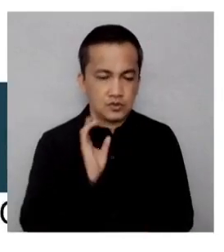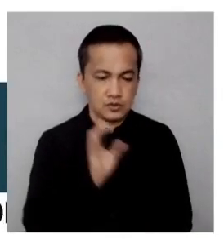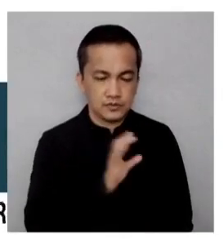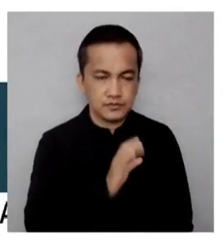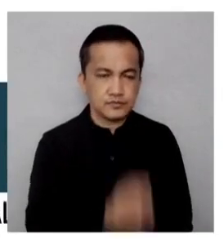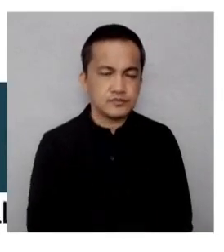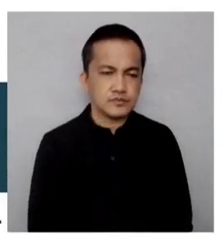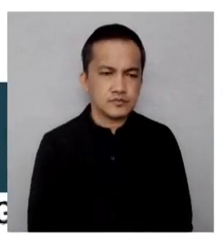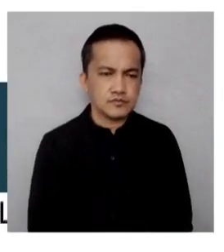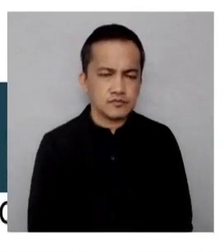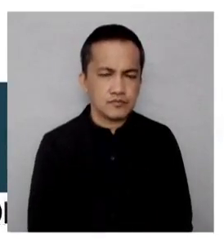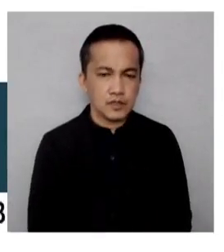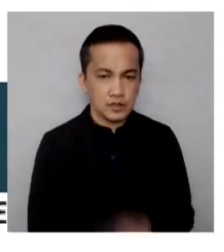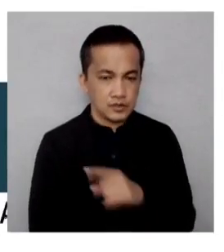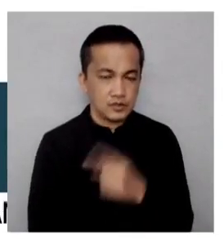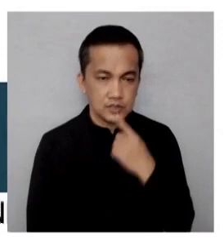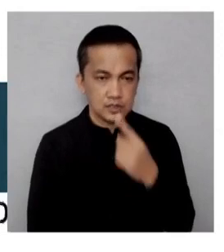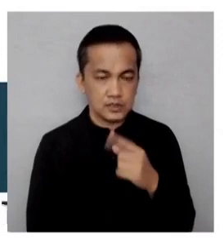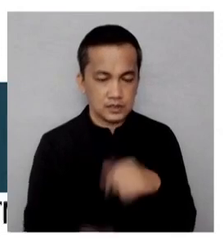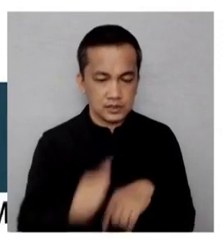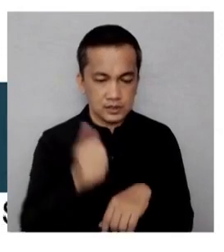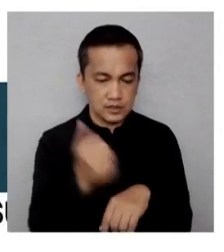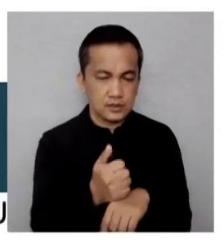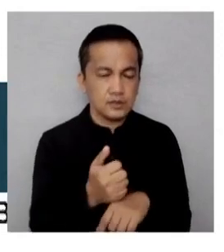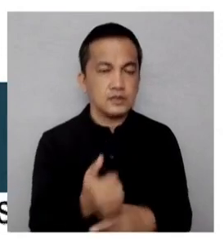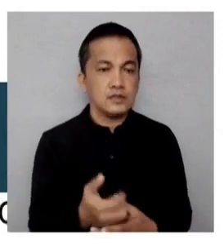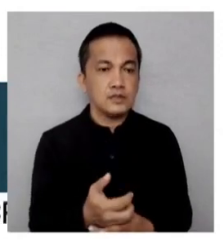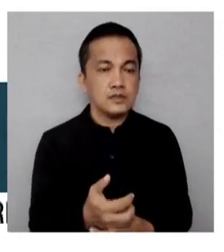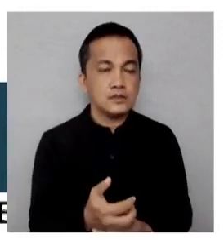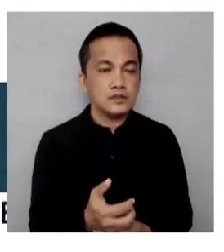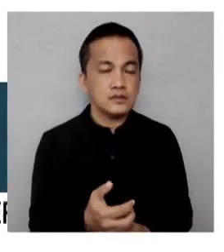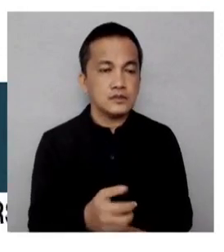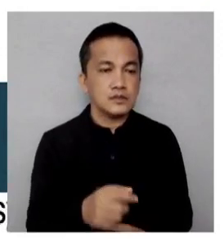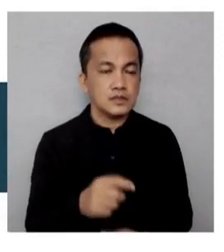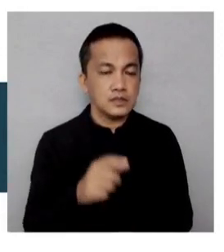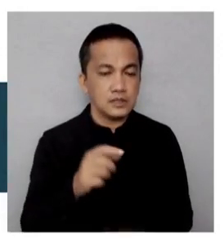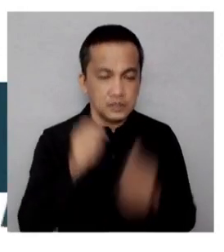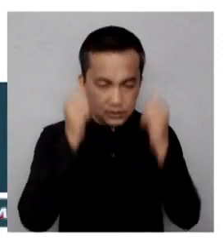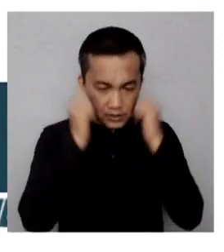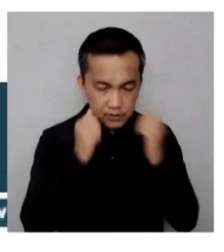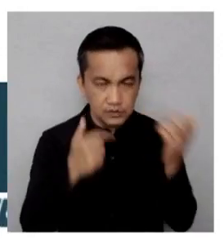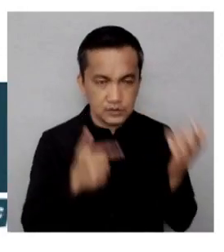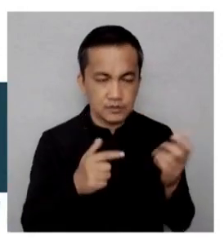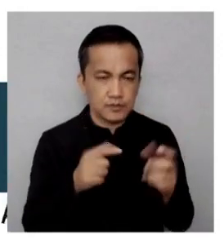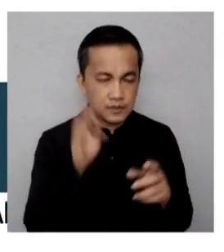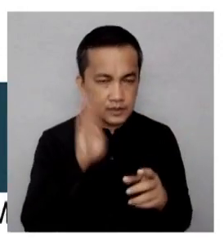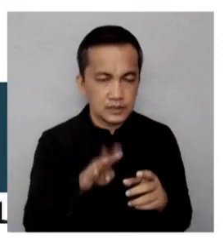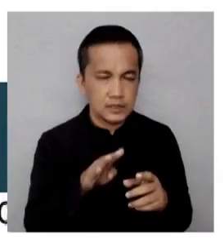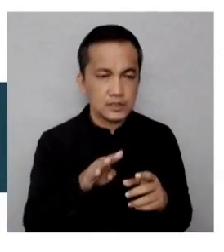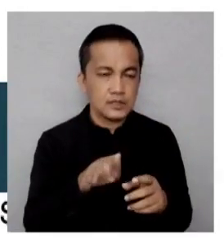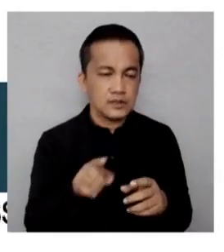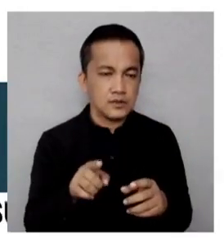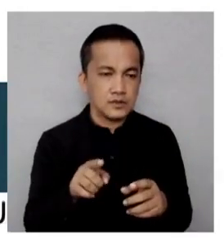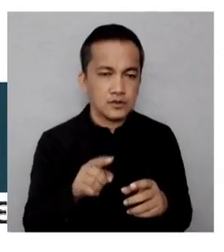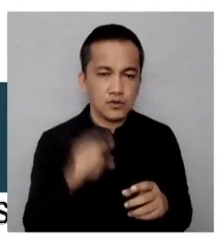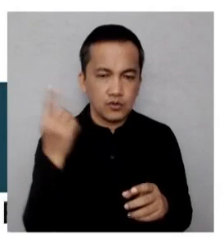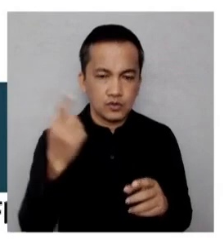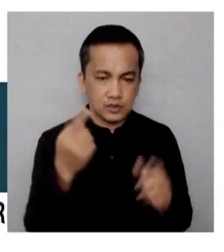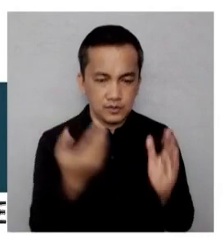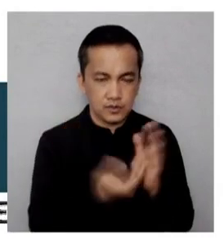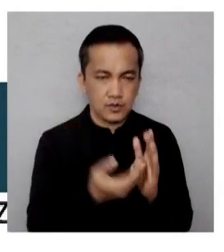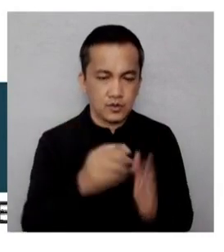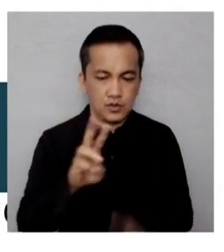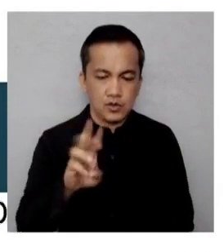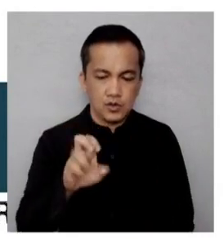you're saying that the designation of the Tevez brothers as terrorists only proves the weaponization of